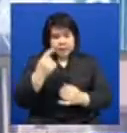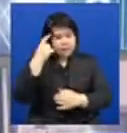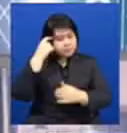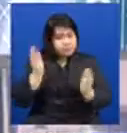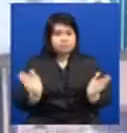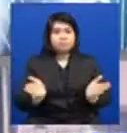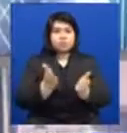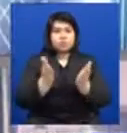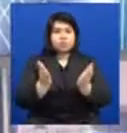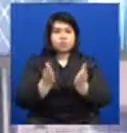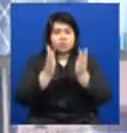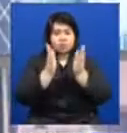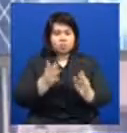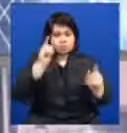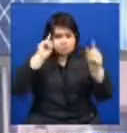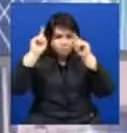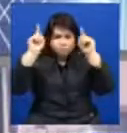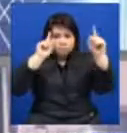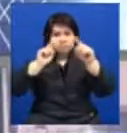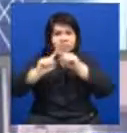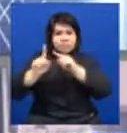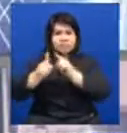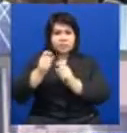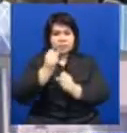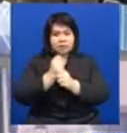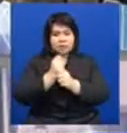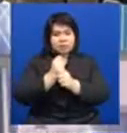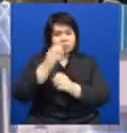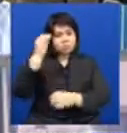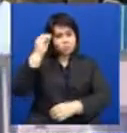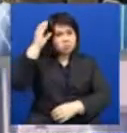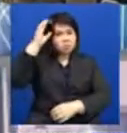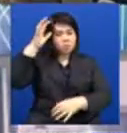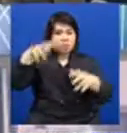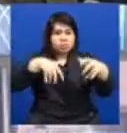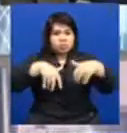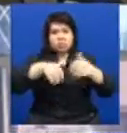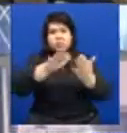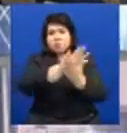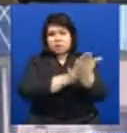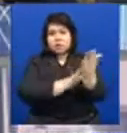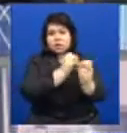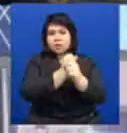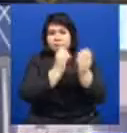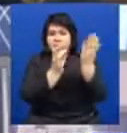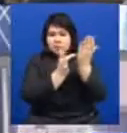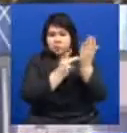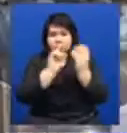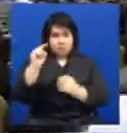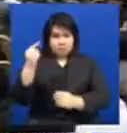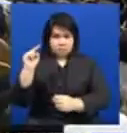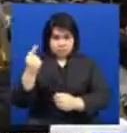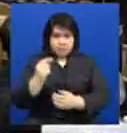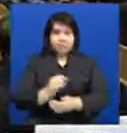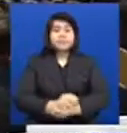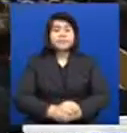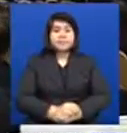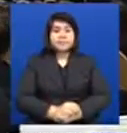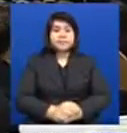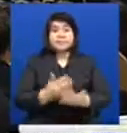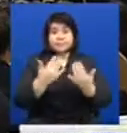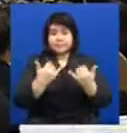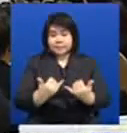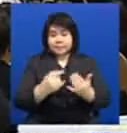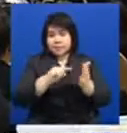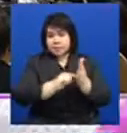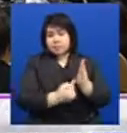และนักสร้างสรรค์รุ่นใหม่นะคะนำภูมิปัญญาไทยมาเป็นแรงบันดาลใจในการสร้างสรรค์นวัตกรรมใหม่ๆค่ะโดยงานนี้จัดขึ้นระหว่